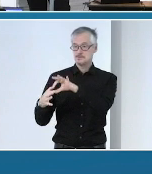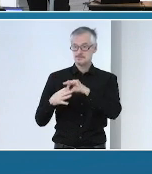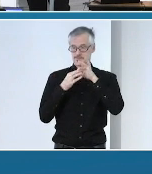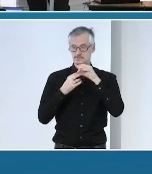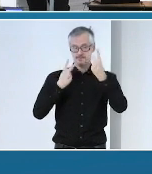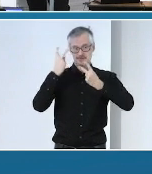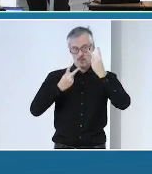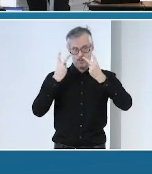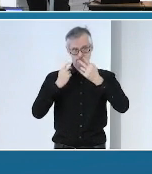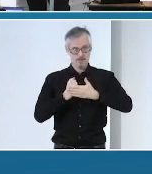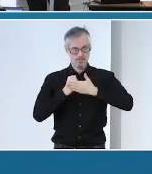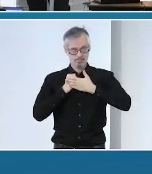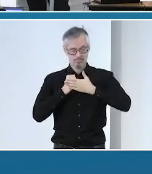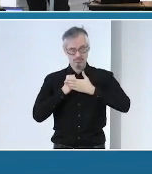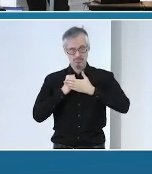notamment.